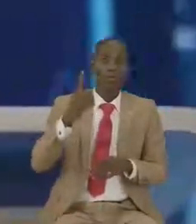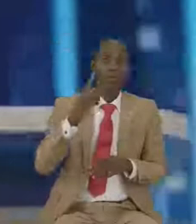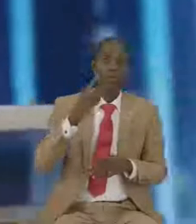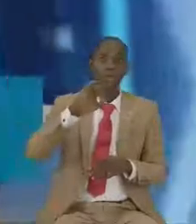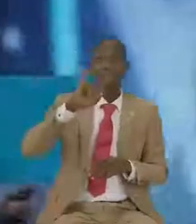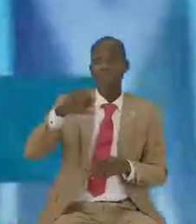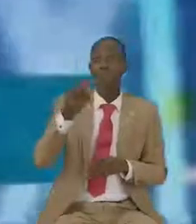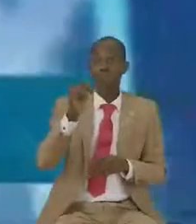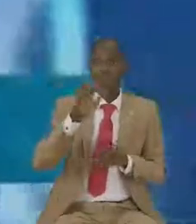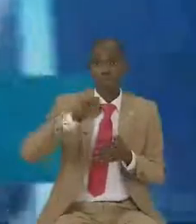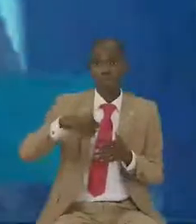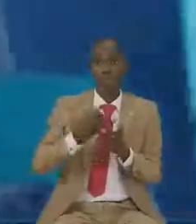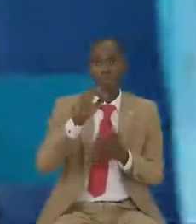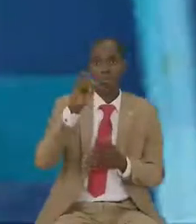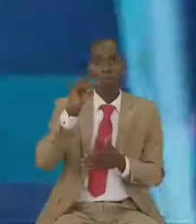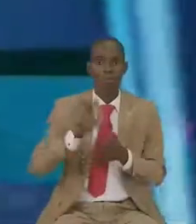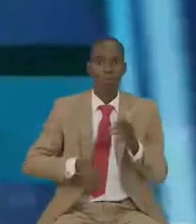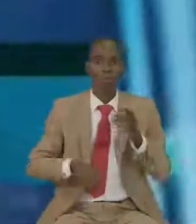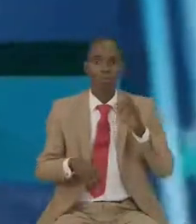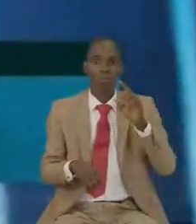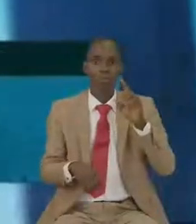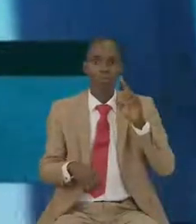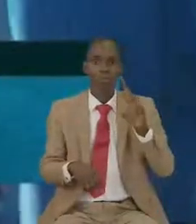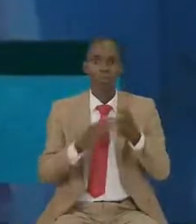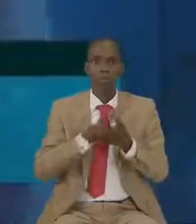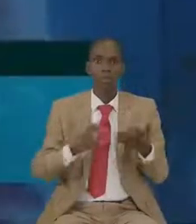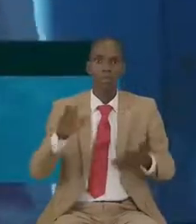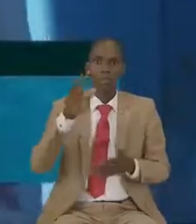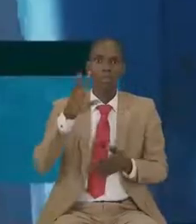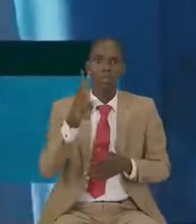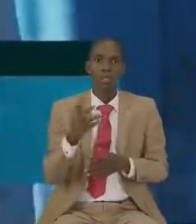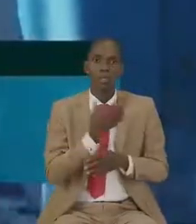Jean, chapitre 1, 36.